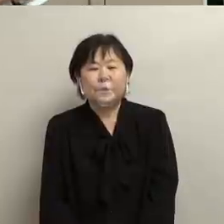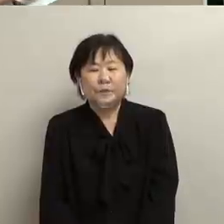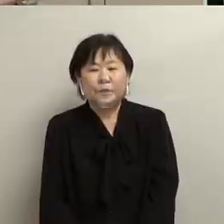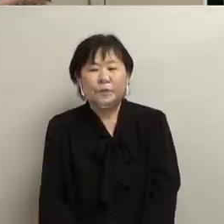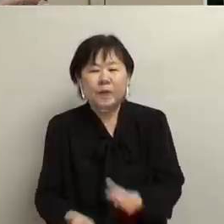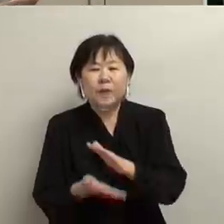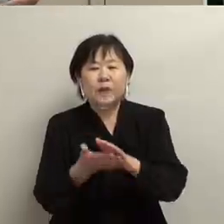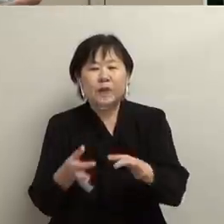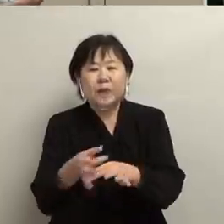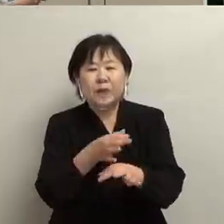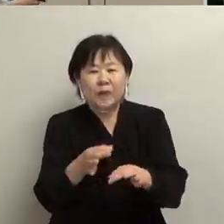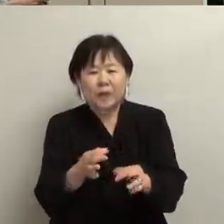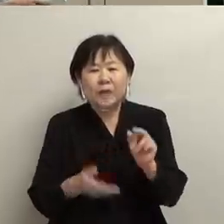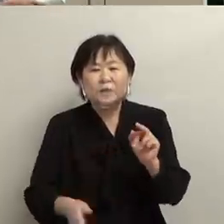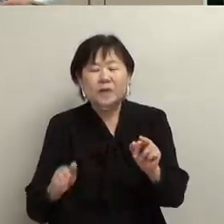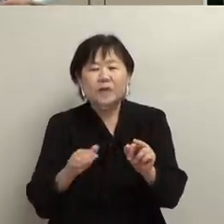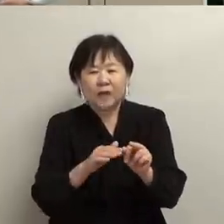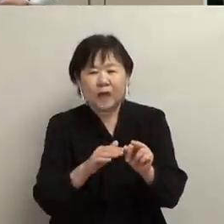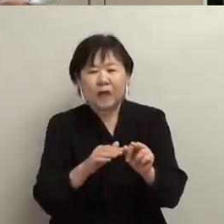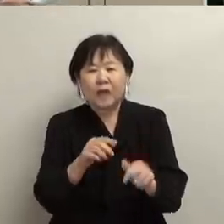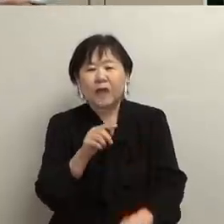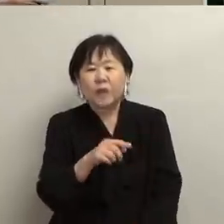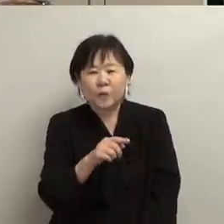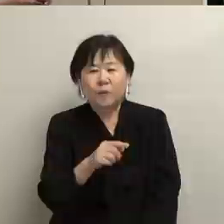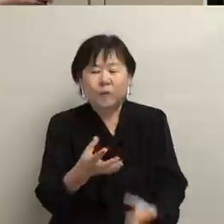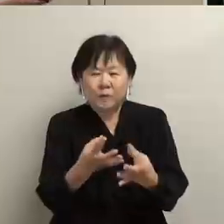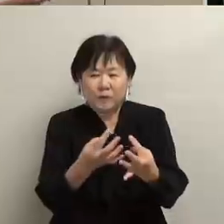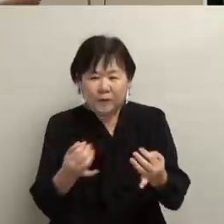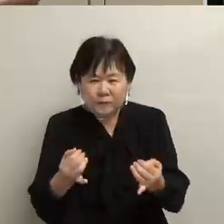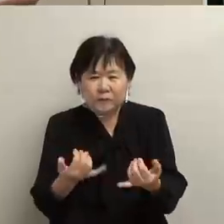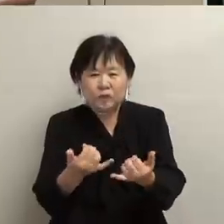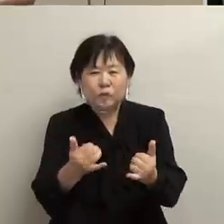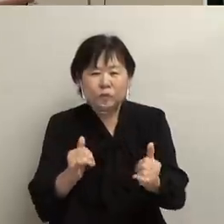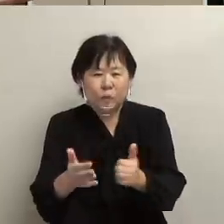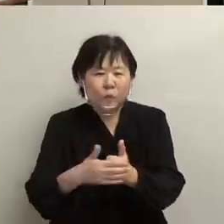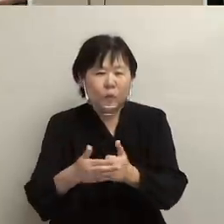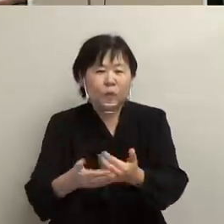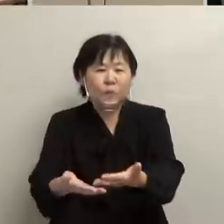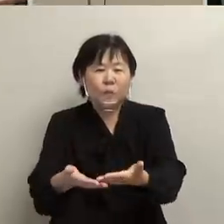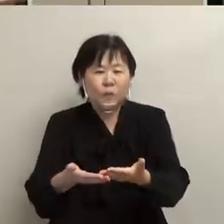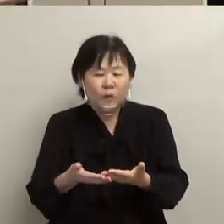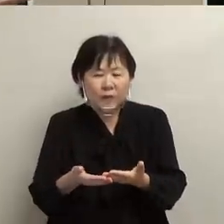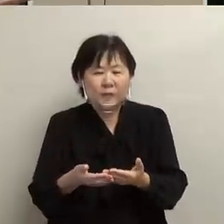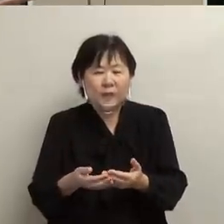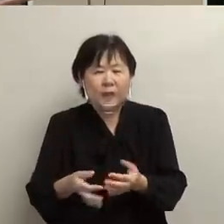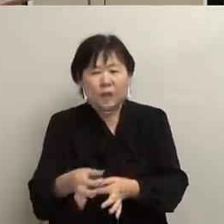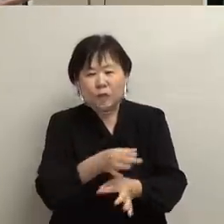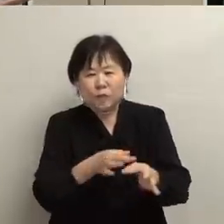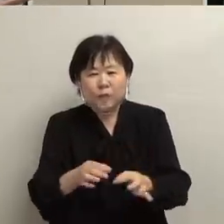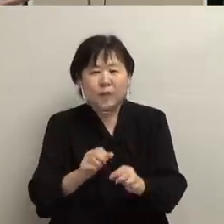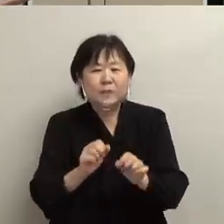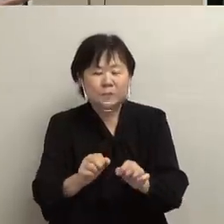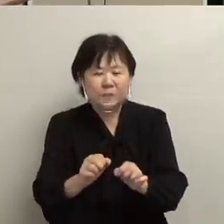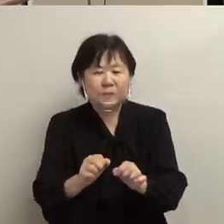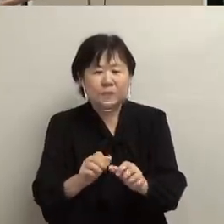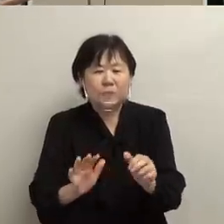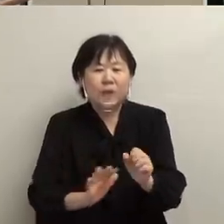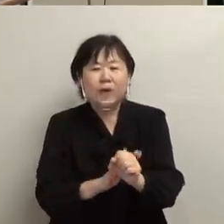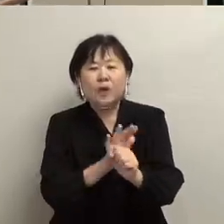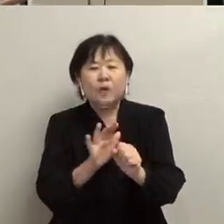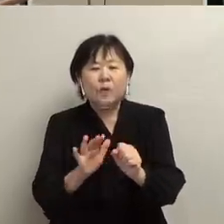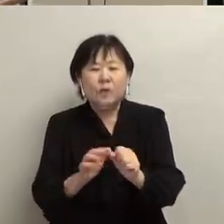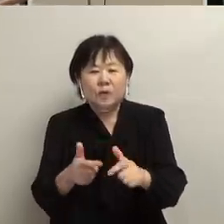センターかなりの人数をご協力お願いして動かしてますのでまあこういう頃中の中でです